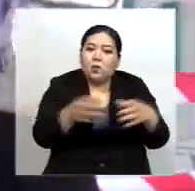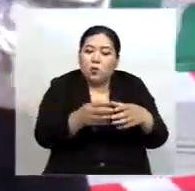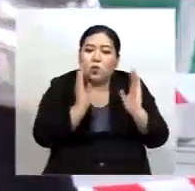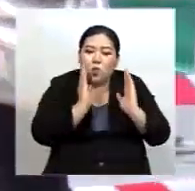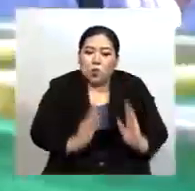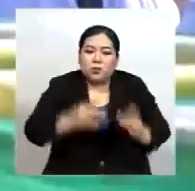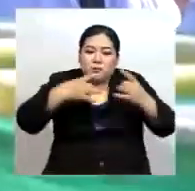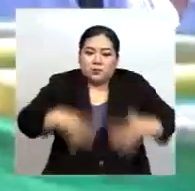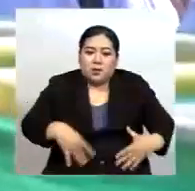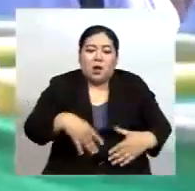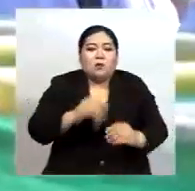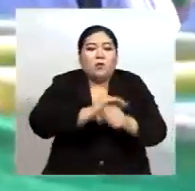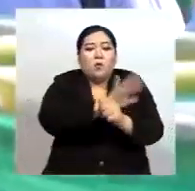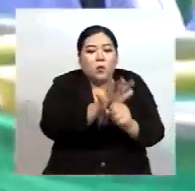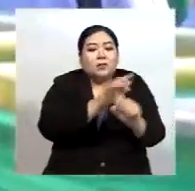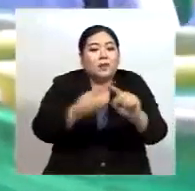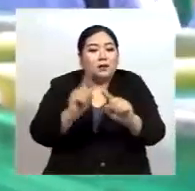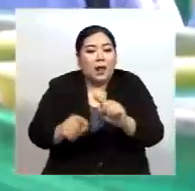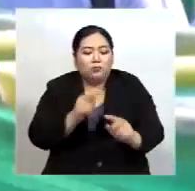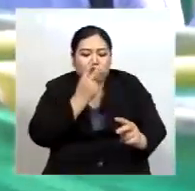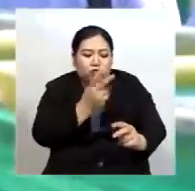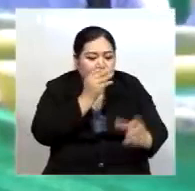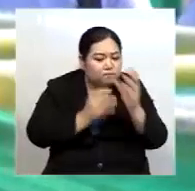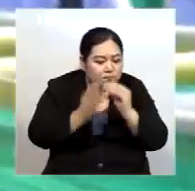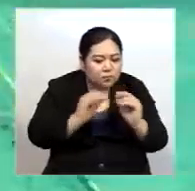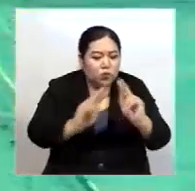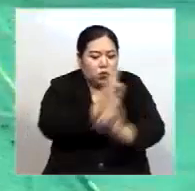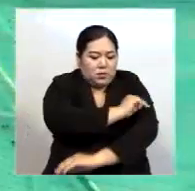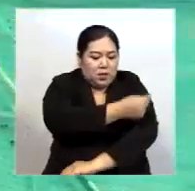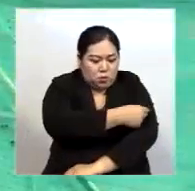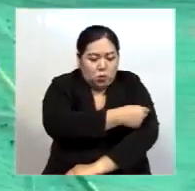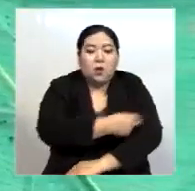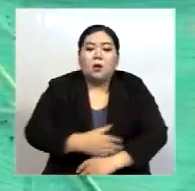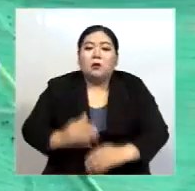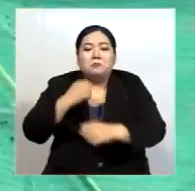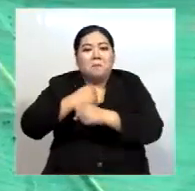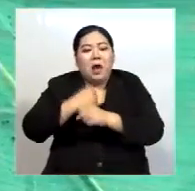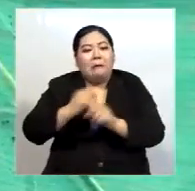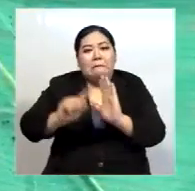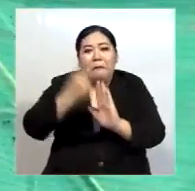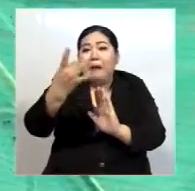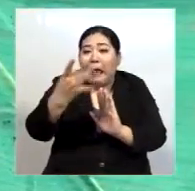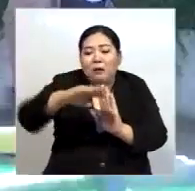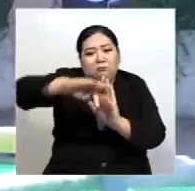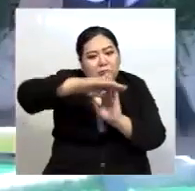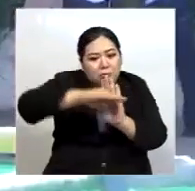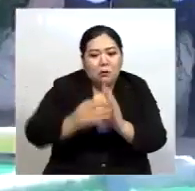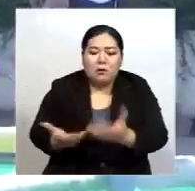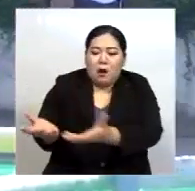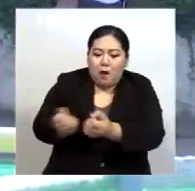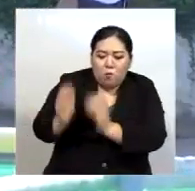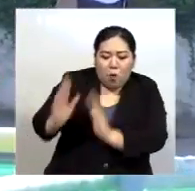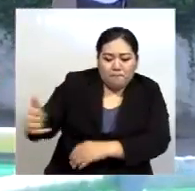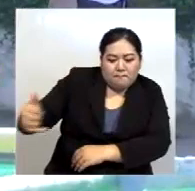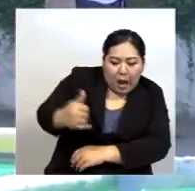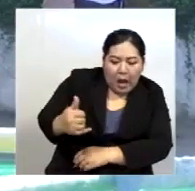คคลที่มีความเสี่ยงติดเชื้อไวรัสโควิด-19 นะคะซึ่งทางเจ้าที่ก็จะต้องมีการปฏิบัติอย่างไรตั้งแต่การรับตัวเข้ามา